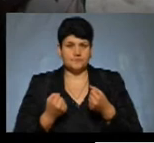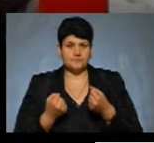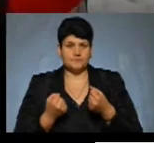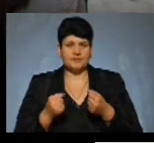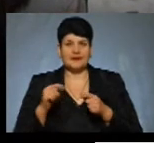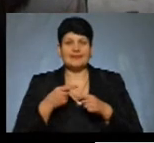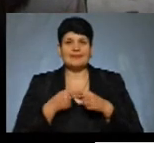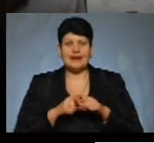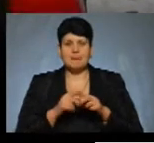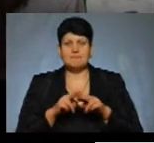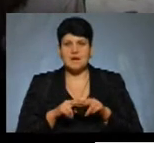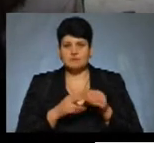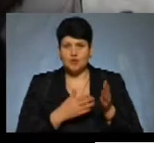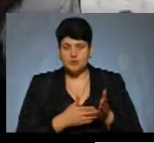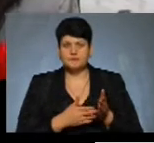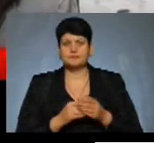техпаспорт, потім